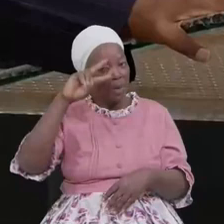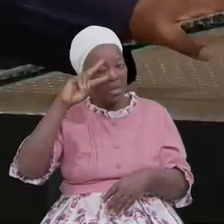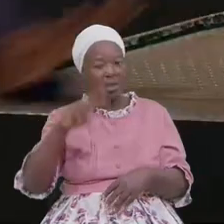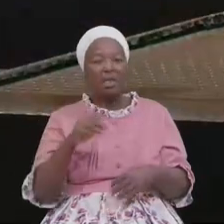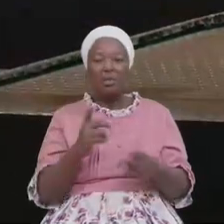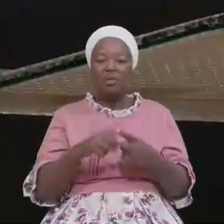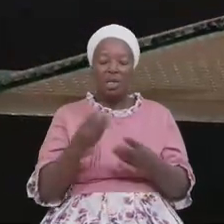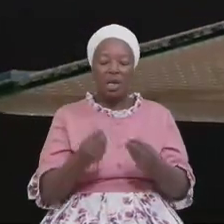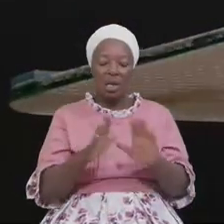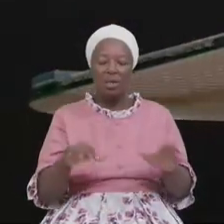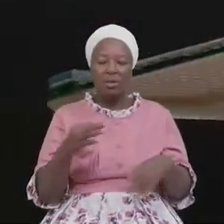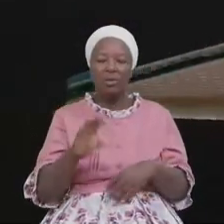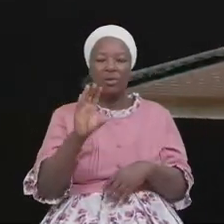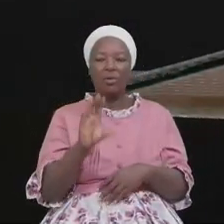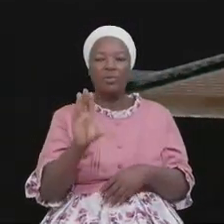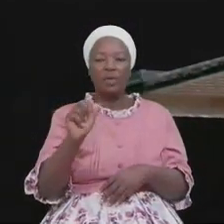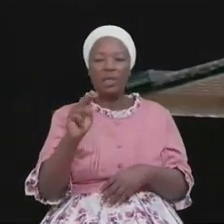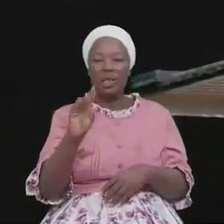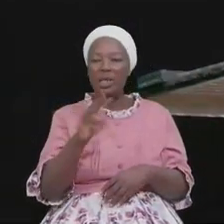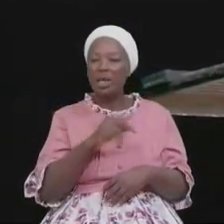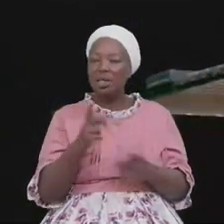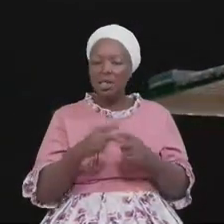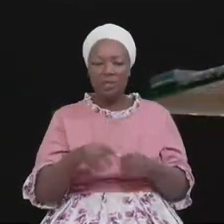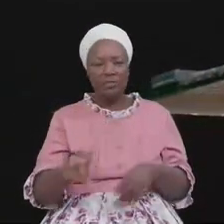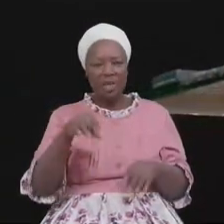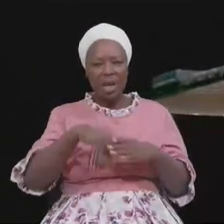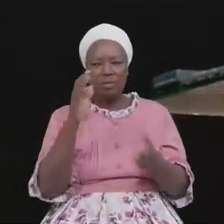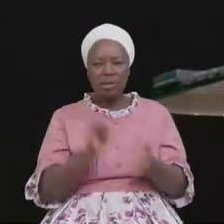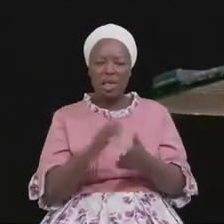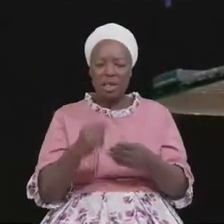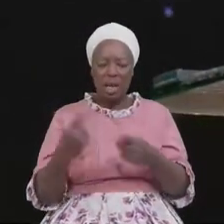l'explorer. Et ils ont découvert qui a...